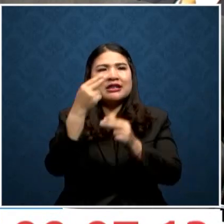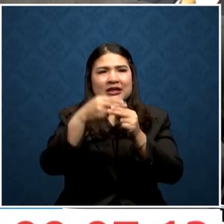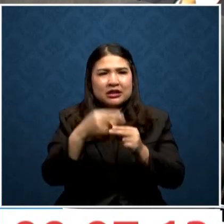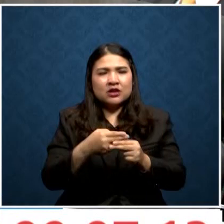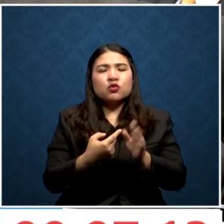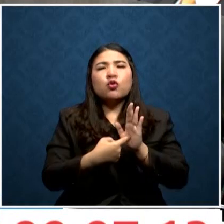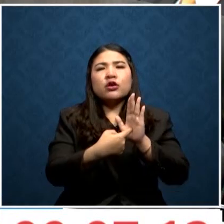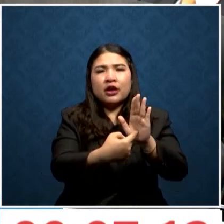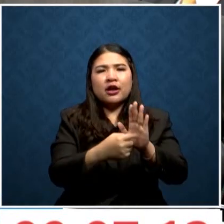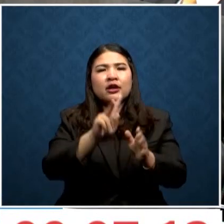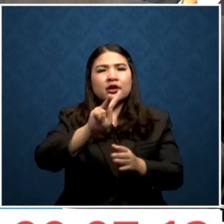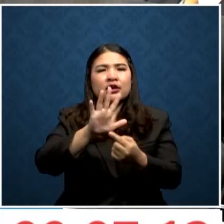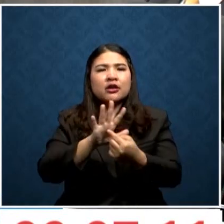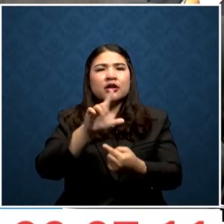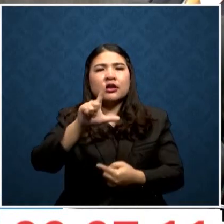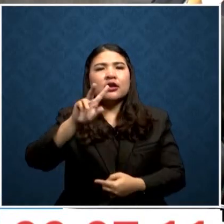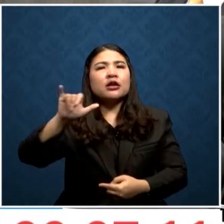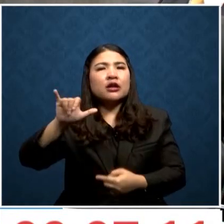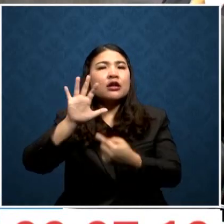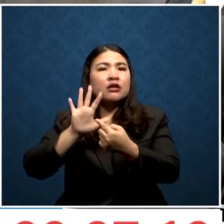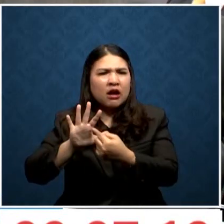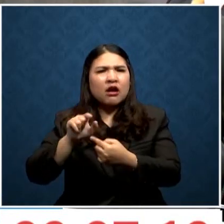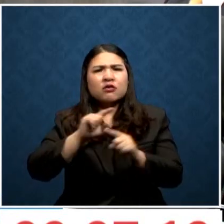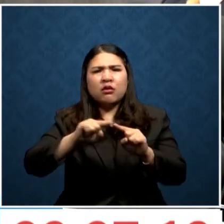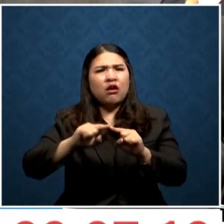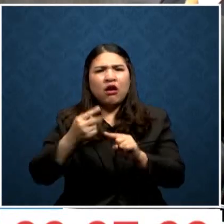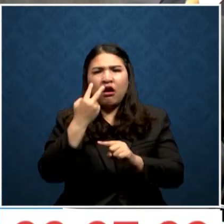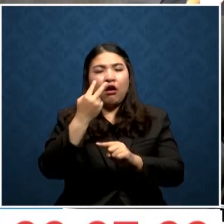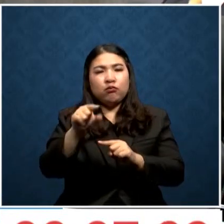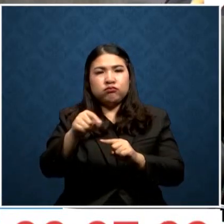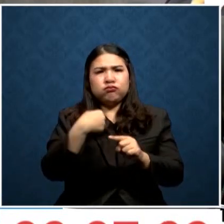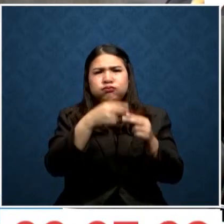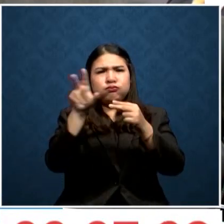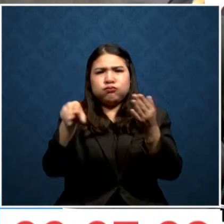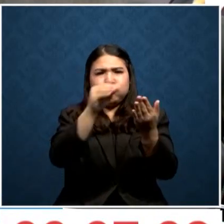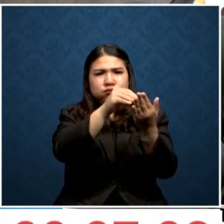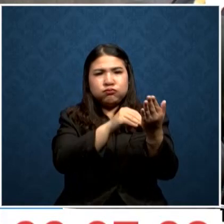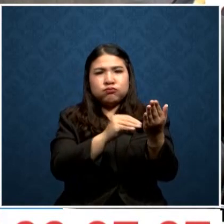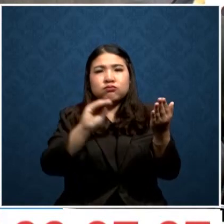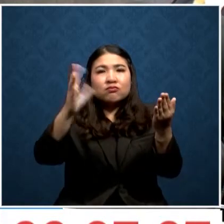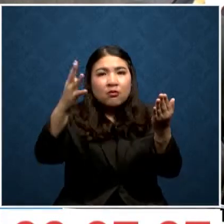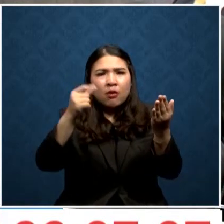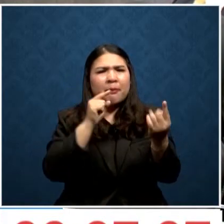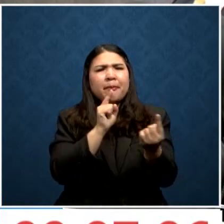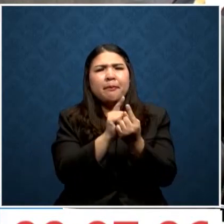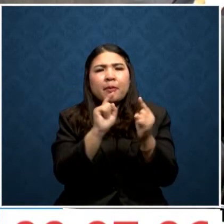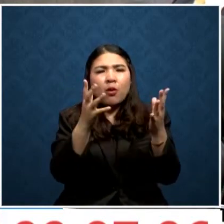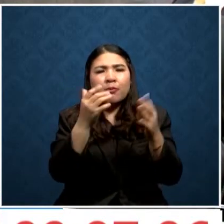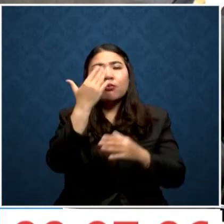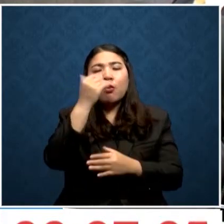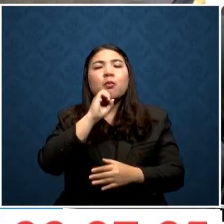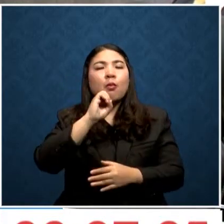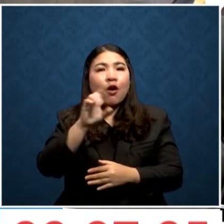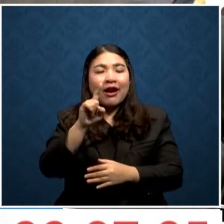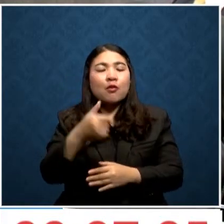อย่างท่านกัลยาแล้วก็ท่านเสรณีนะฮะไม่ปรากฏอยู่ในชื่อเหล่านี้นะครับผมเรียนอย่างนี้นะครับว่าแน่นอนว่